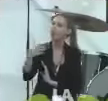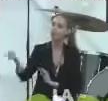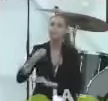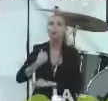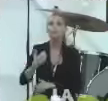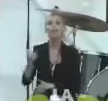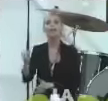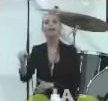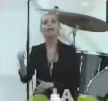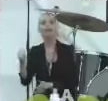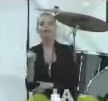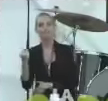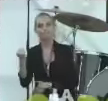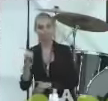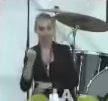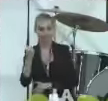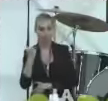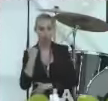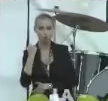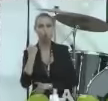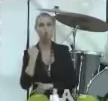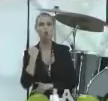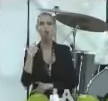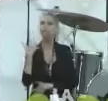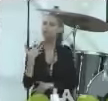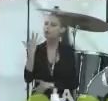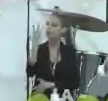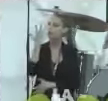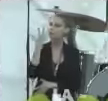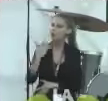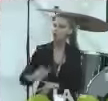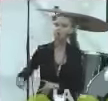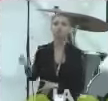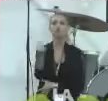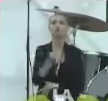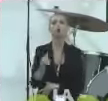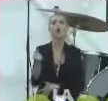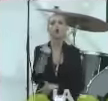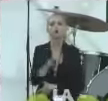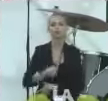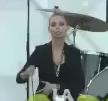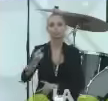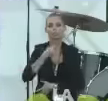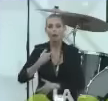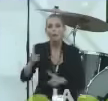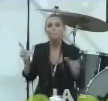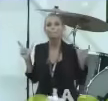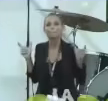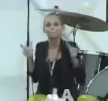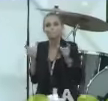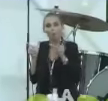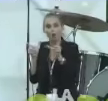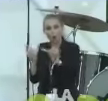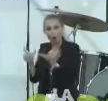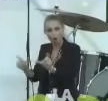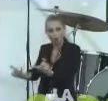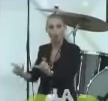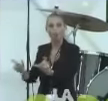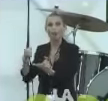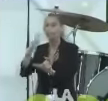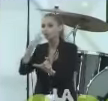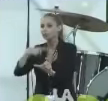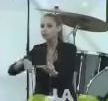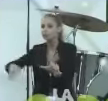integrazione straordinaria, quella in deroga. Io voglio che questi soldi vengano vincolati almeno ad altri ammortizzatori